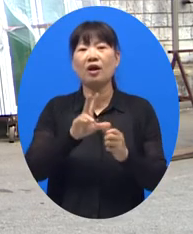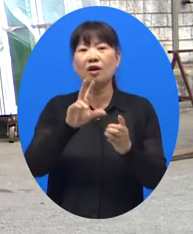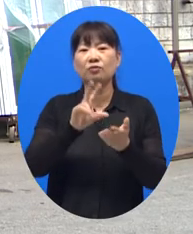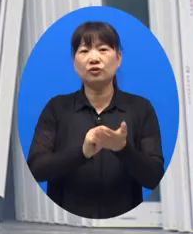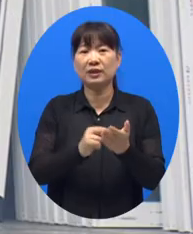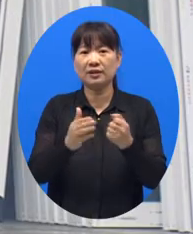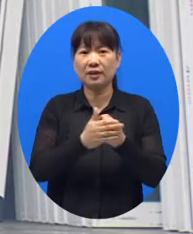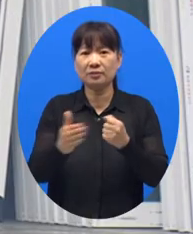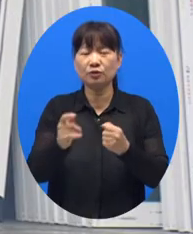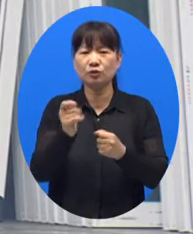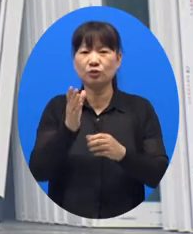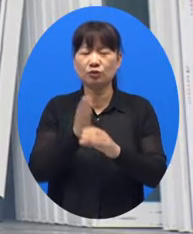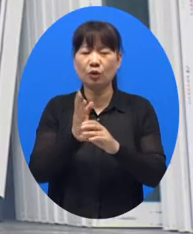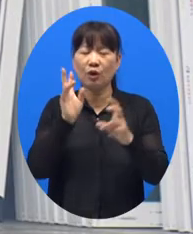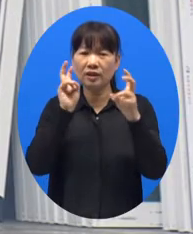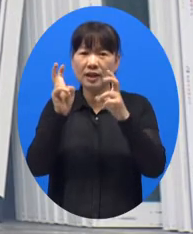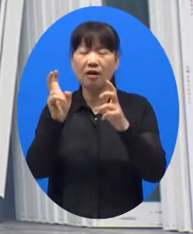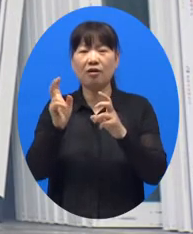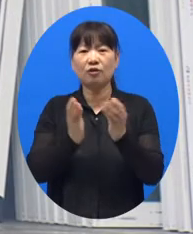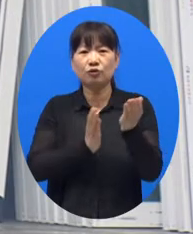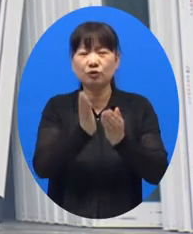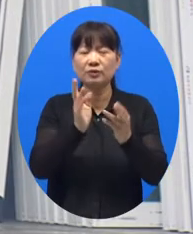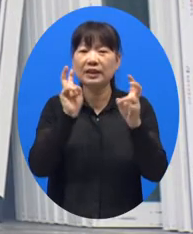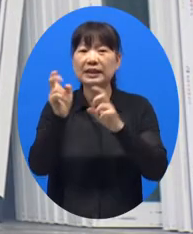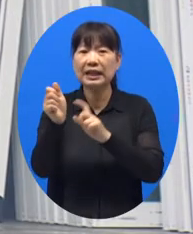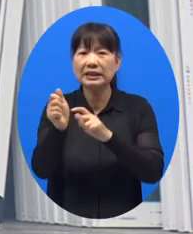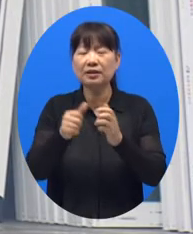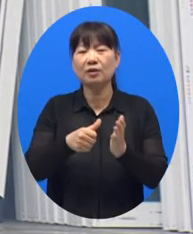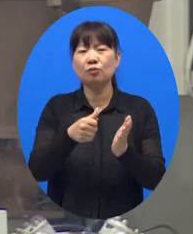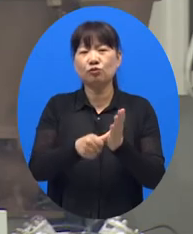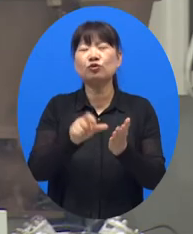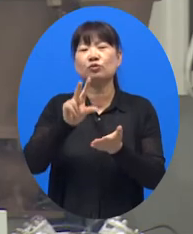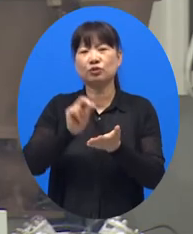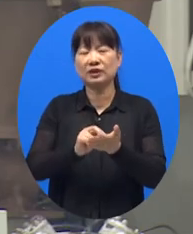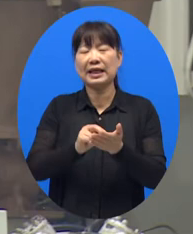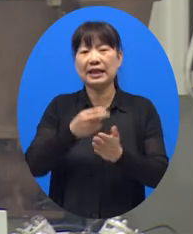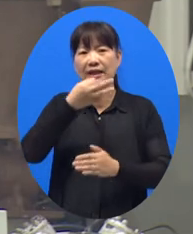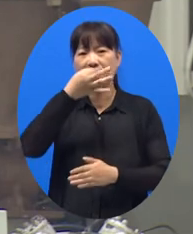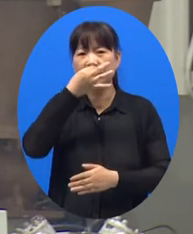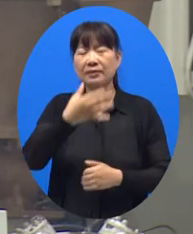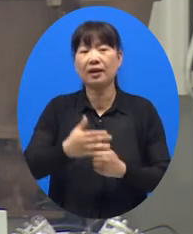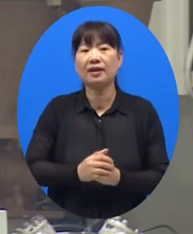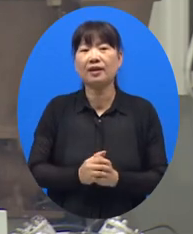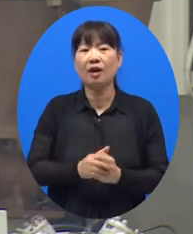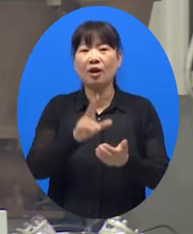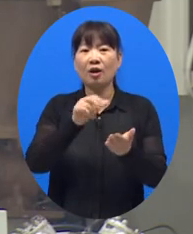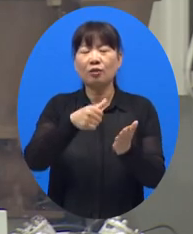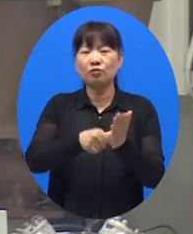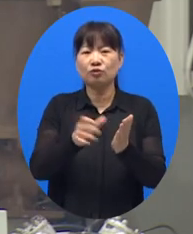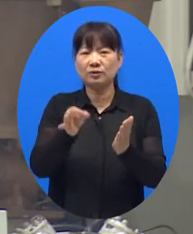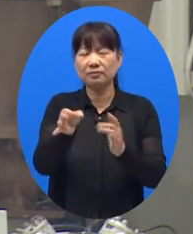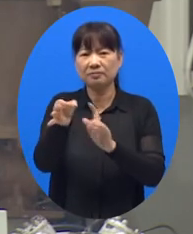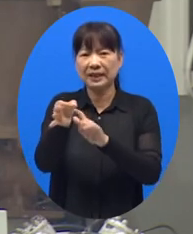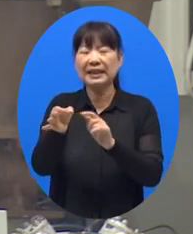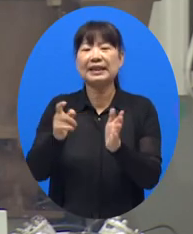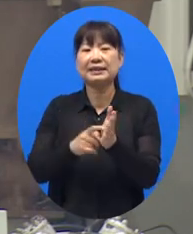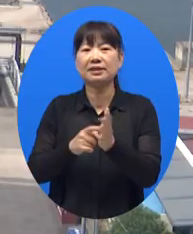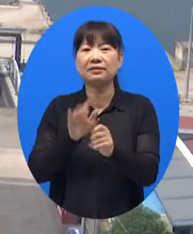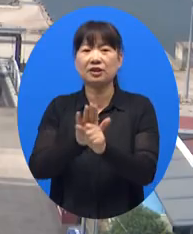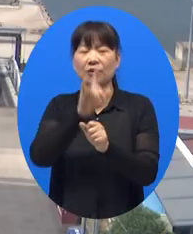중소 수출업체들은 요즘 심한 물류난을 겪고 있습니다. 경기도가 물류비 긴급 지원에 나선